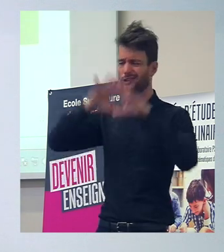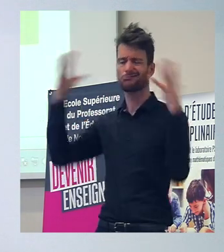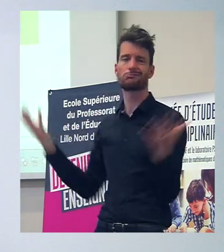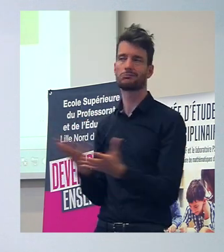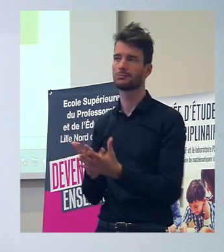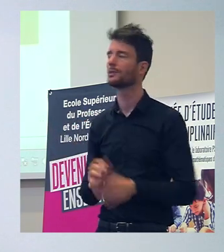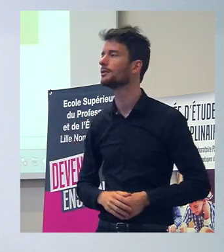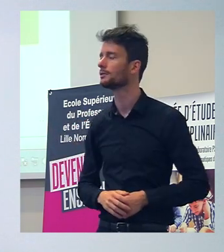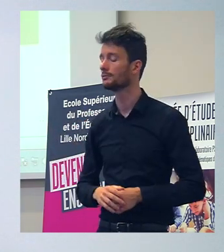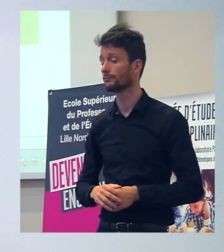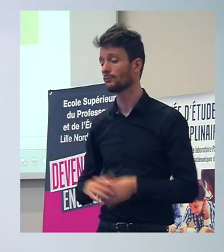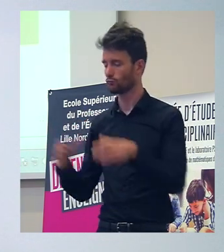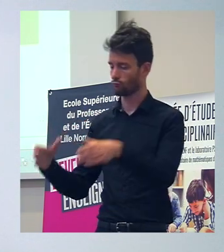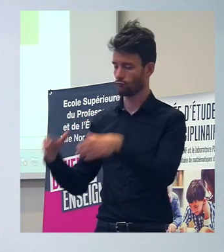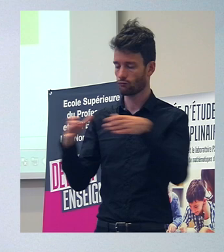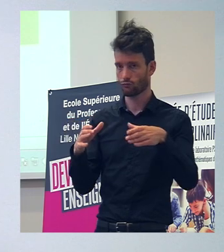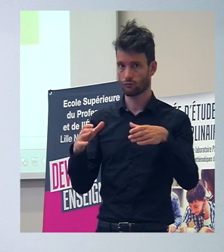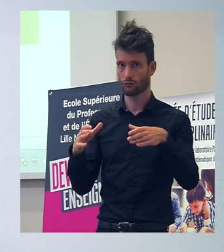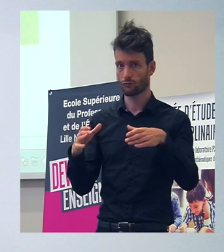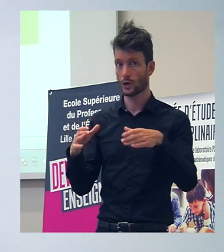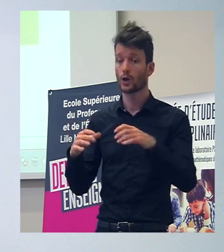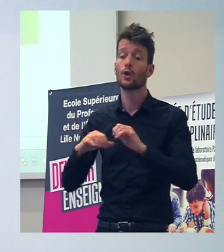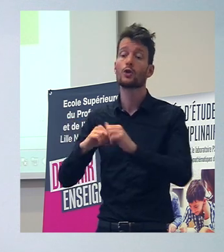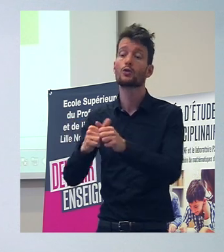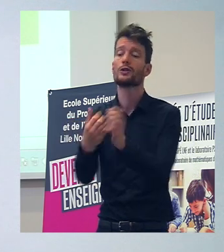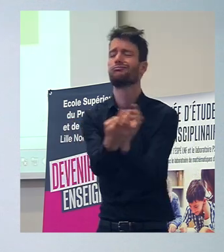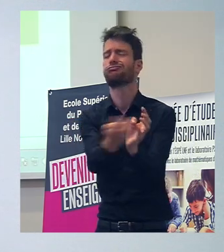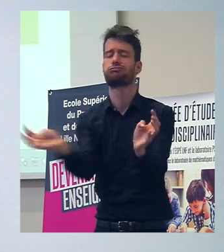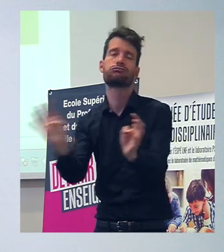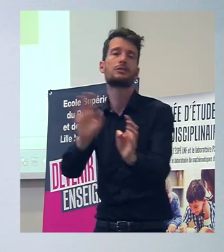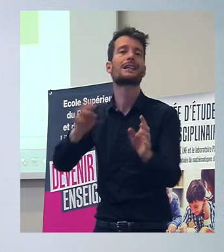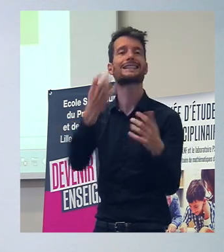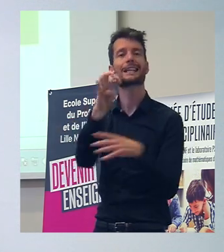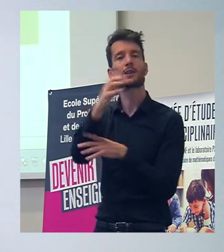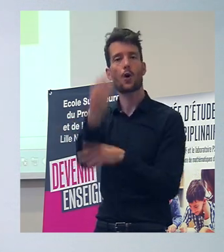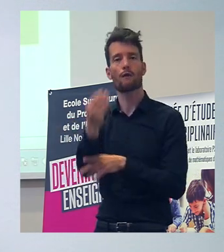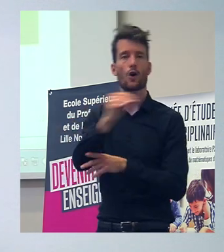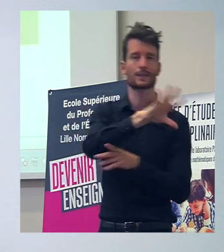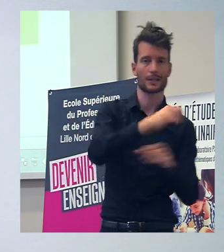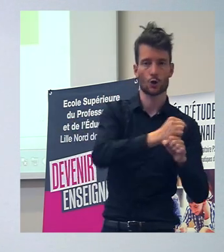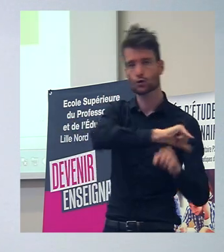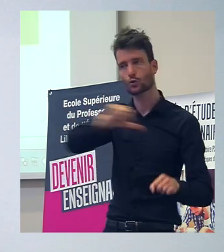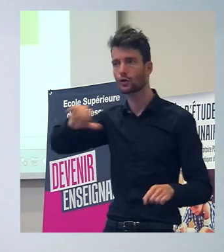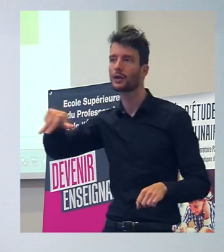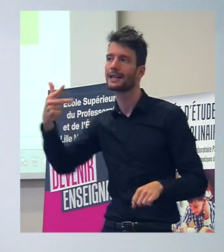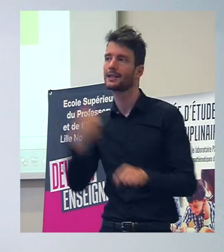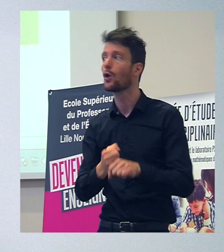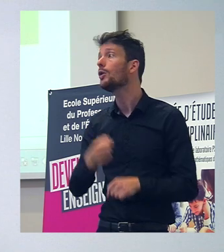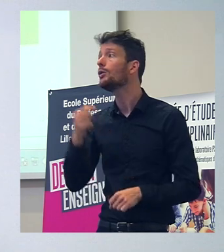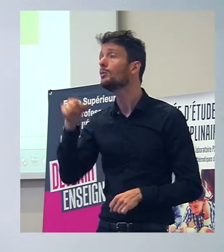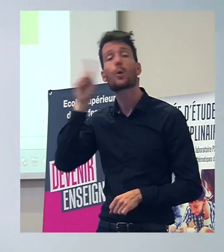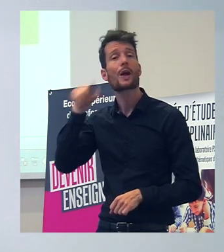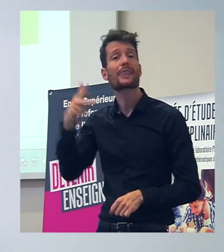un échantillon de 400 enfants de 5 à 13 ans. 13 ans parce qu'il y avait des élèves qui avaient